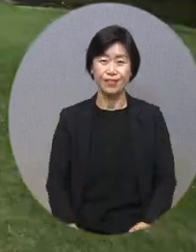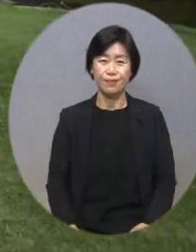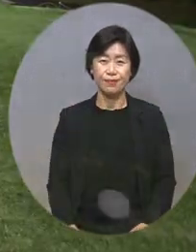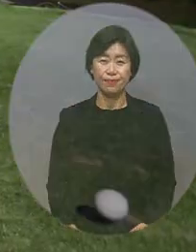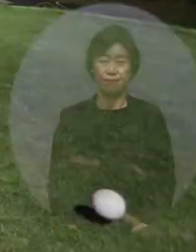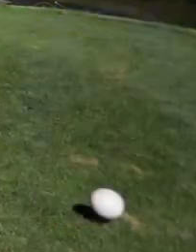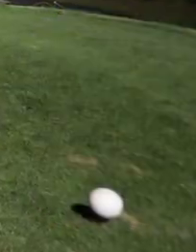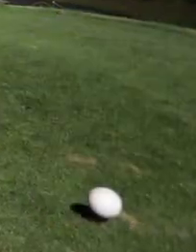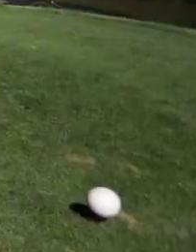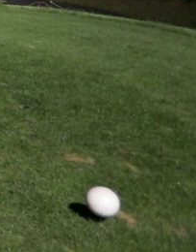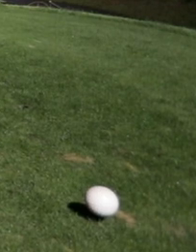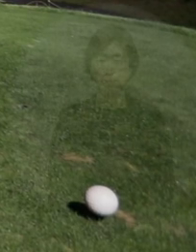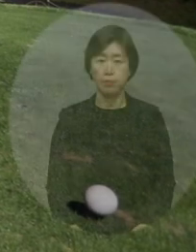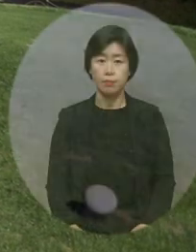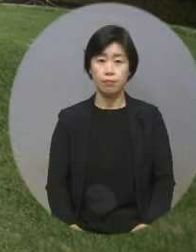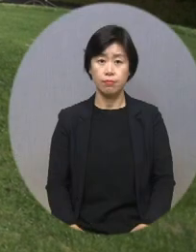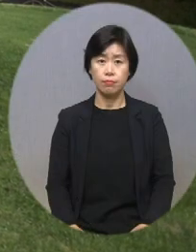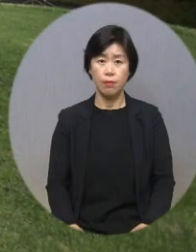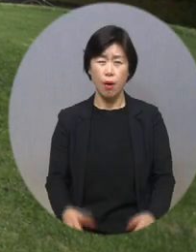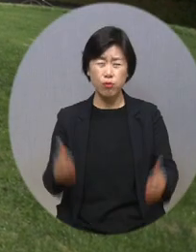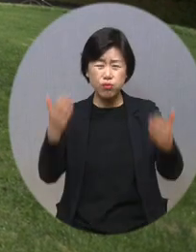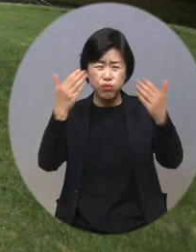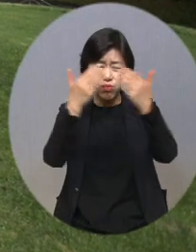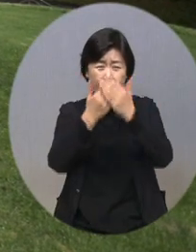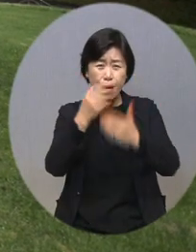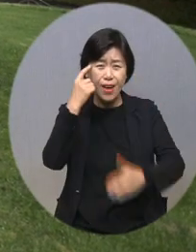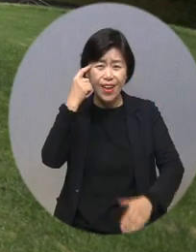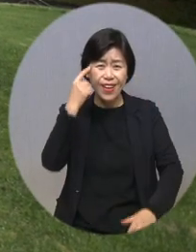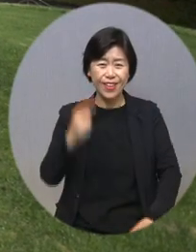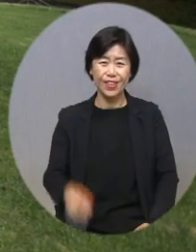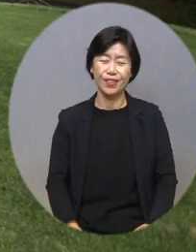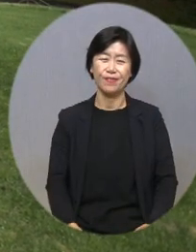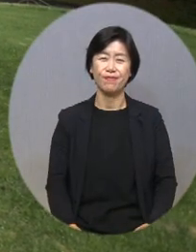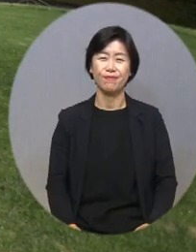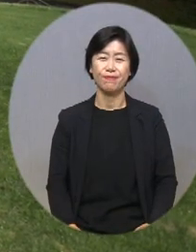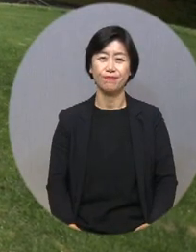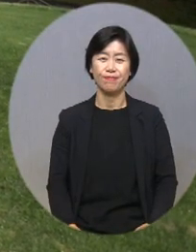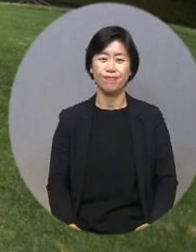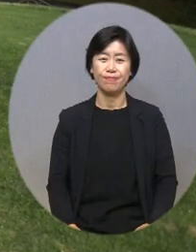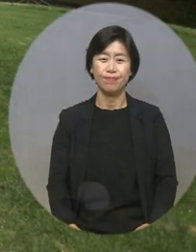파이팅! 근데 왜 이렇게 어두워? 파이팅!